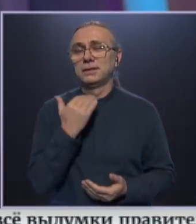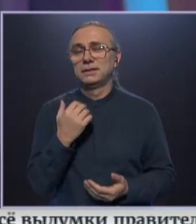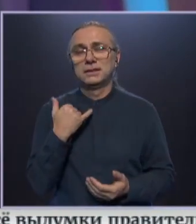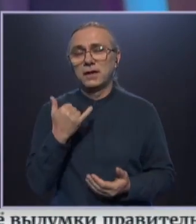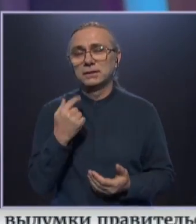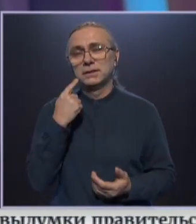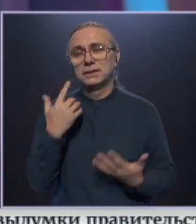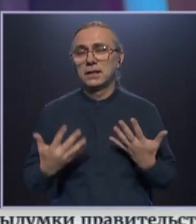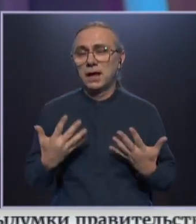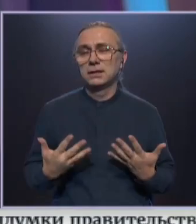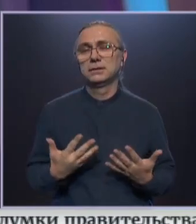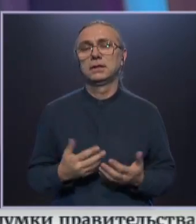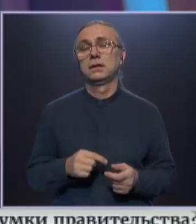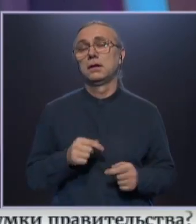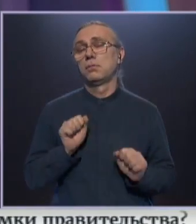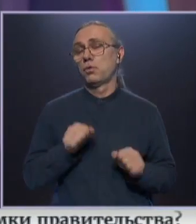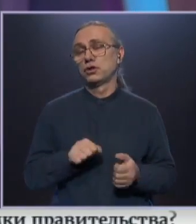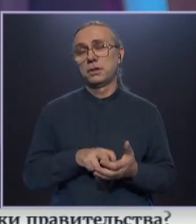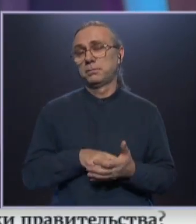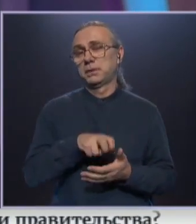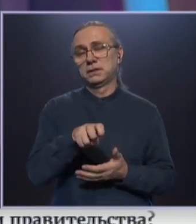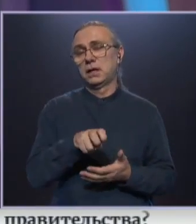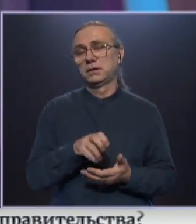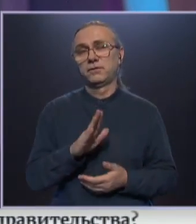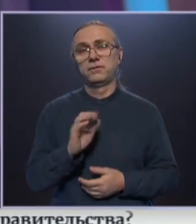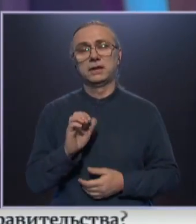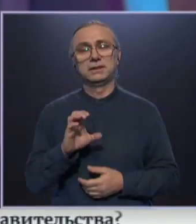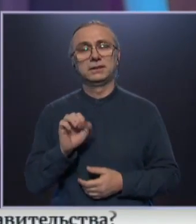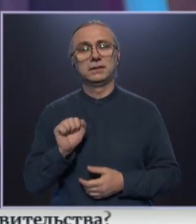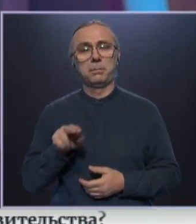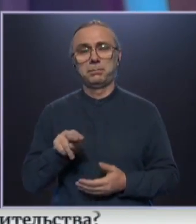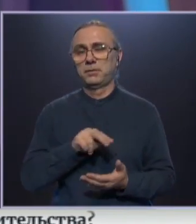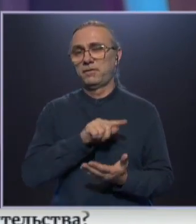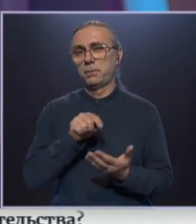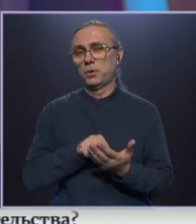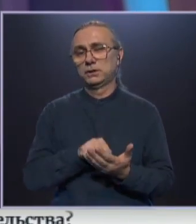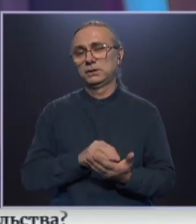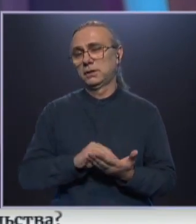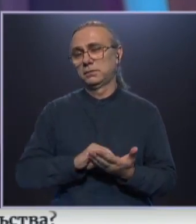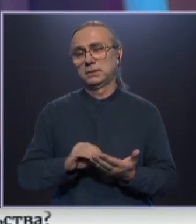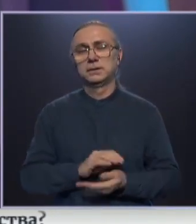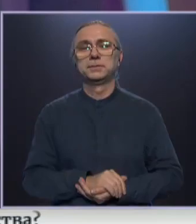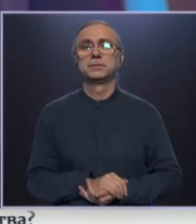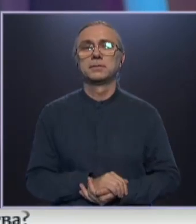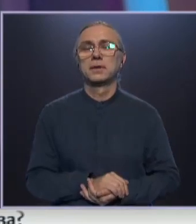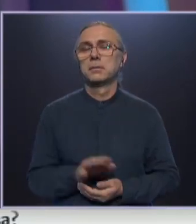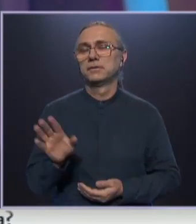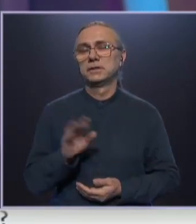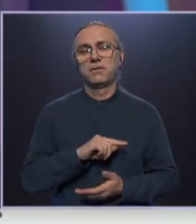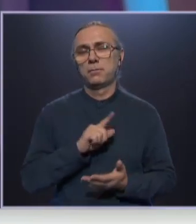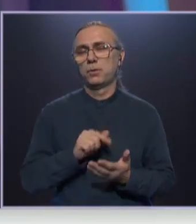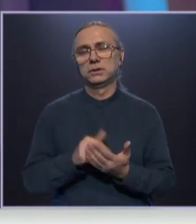может быть, стесняетесь, то на этот же номер можете прислать свой вопрос в WhatsApp. Все вопросы у меня в телефоне, мы все озвучиваем. Если сегодня он не